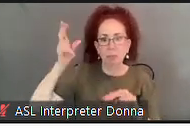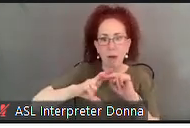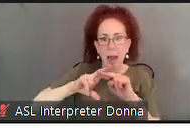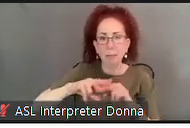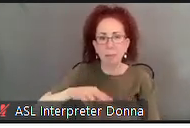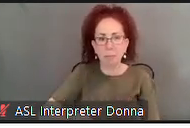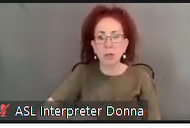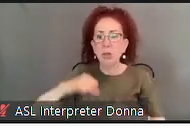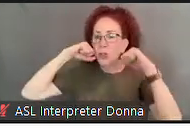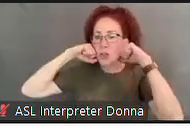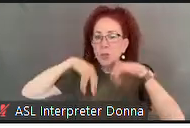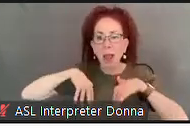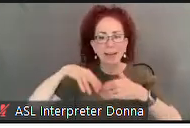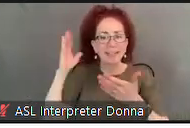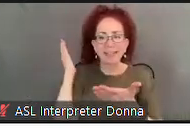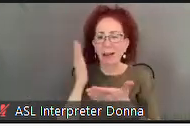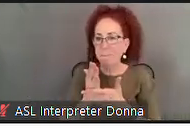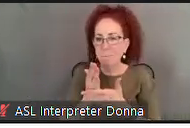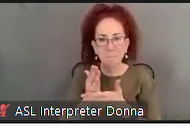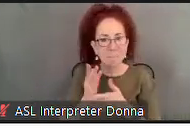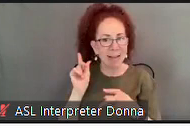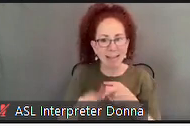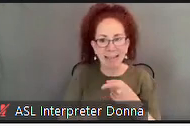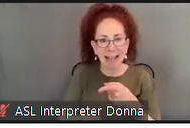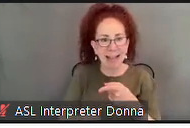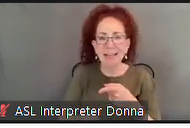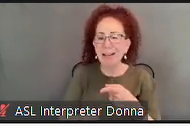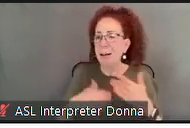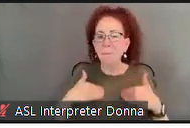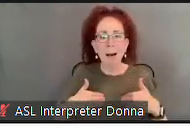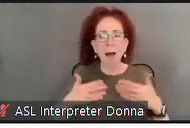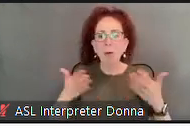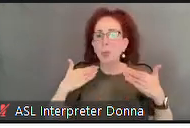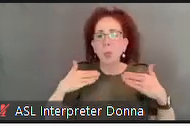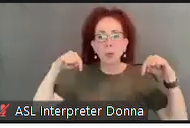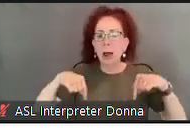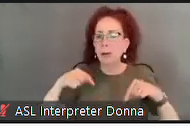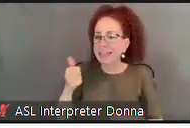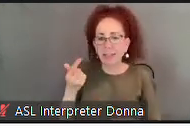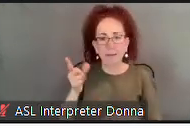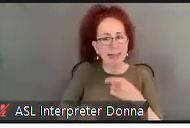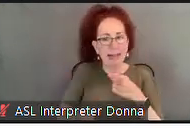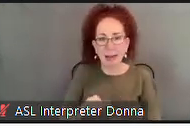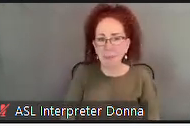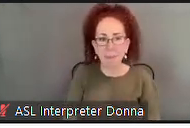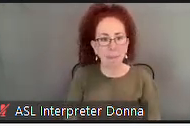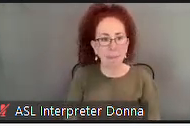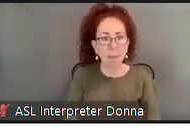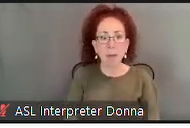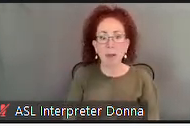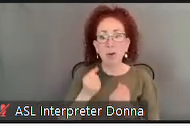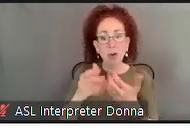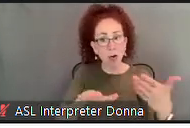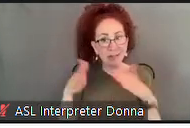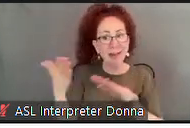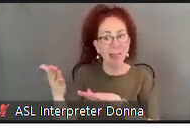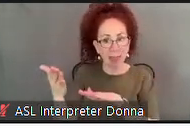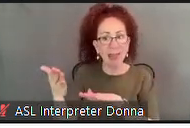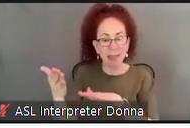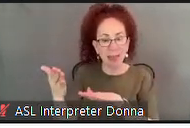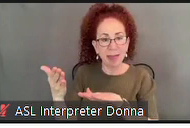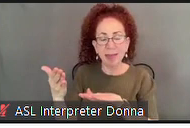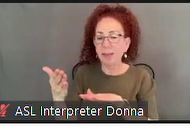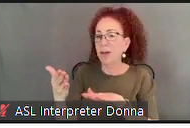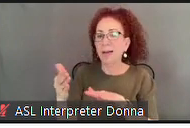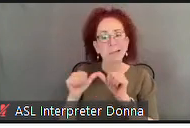因为在这种情况下呢，你的身体反应是非常急促的，而且你的身体降温，本